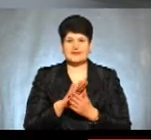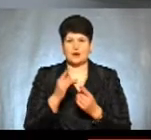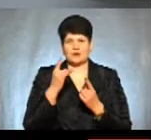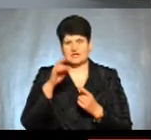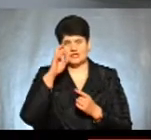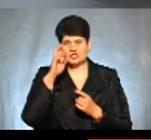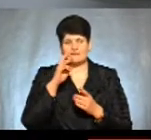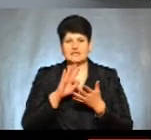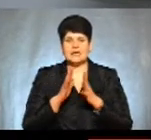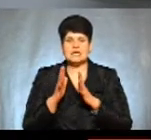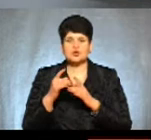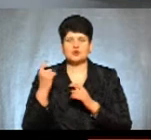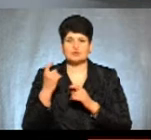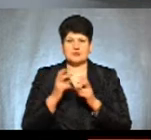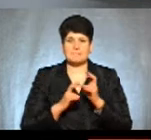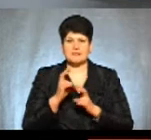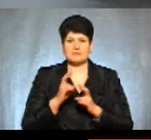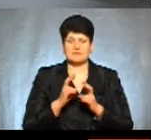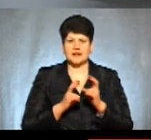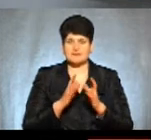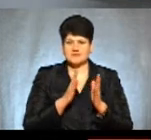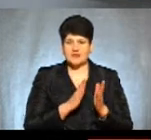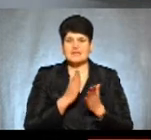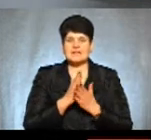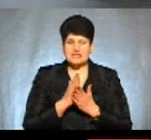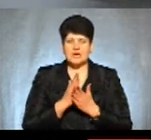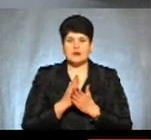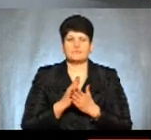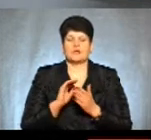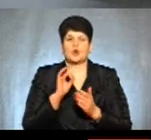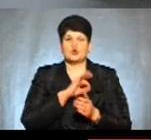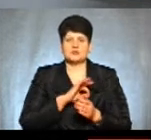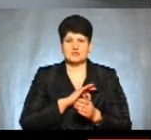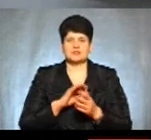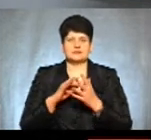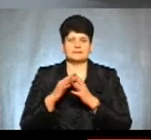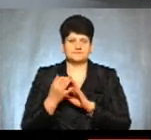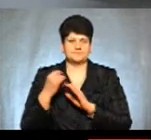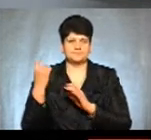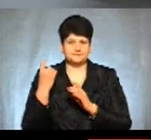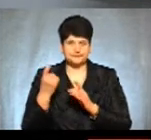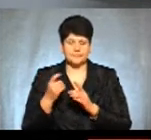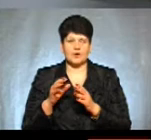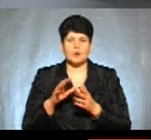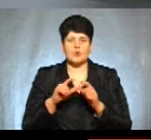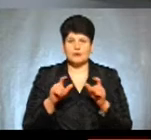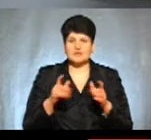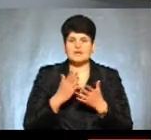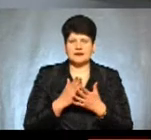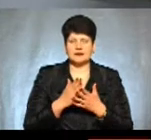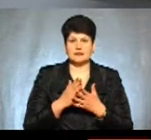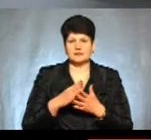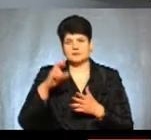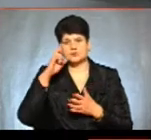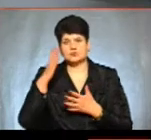не одні державно-лісогосподарські підприємства, є ще користувачі агропромислового комплексу, є комунальні, є